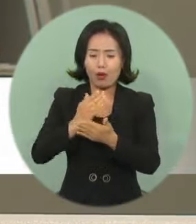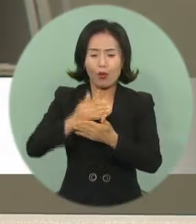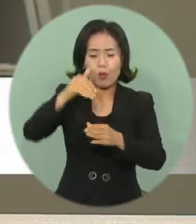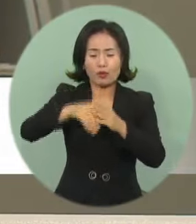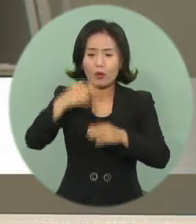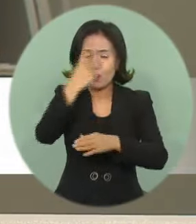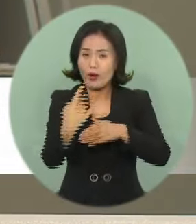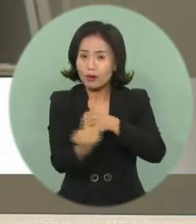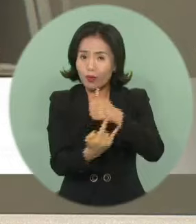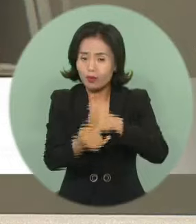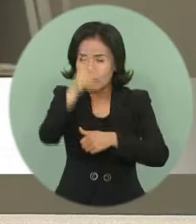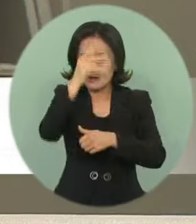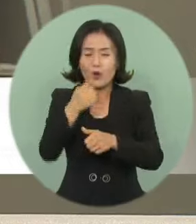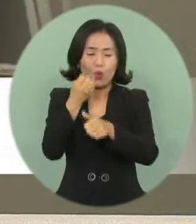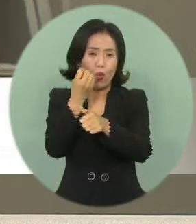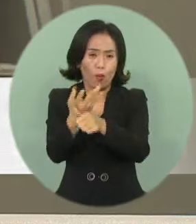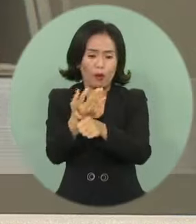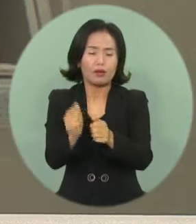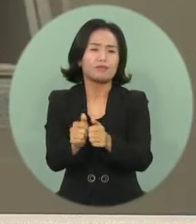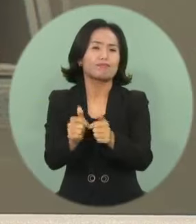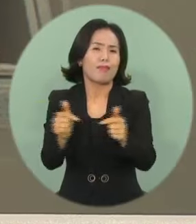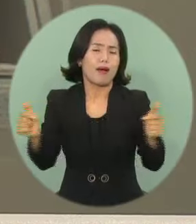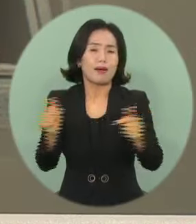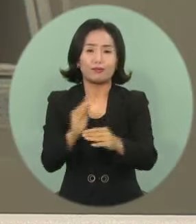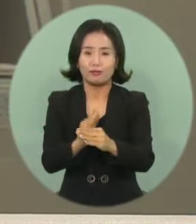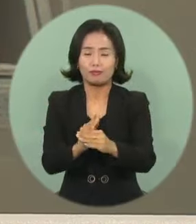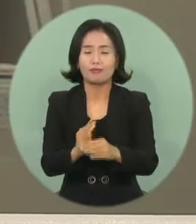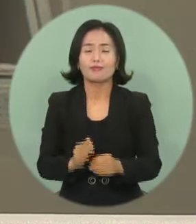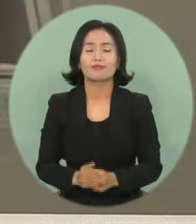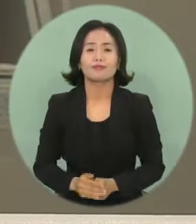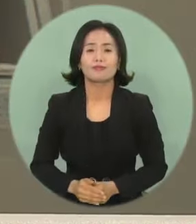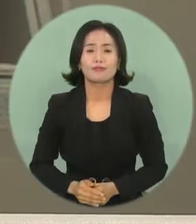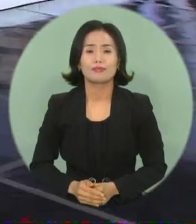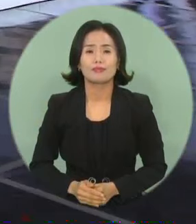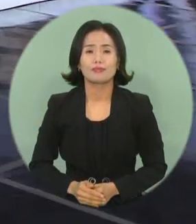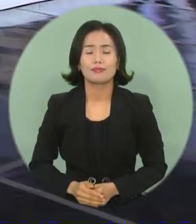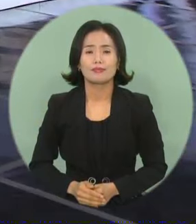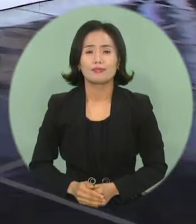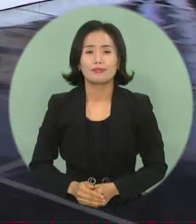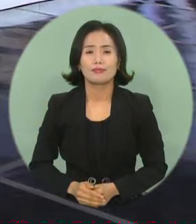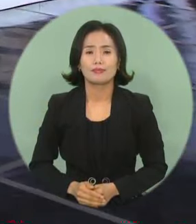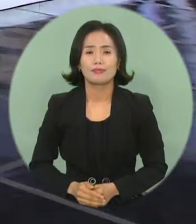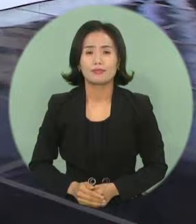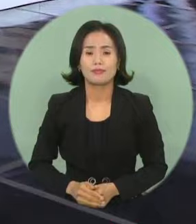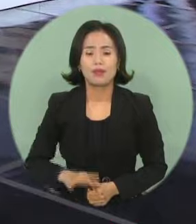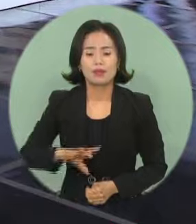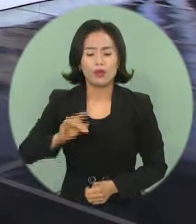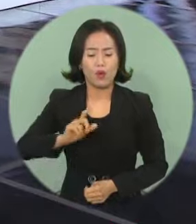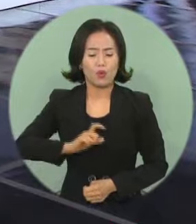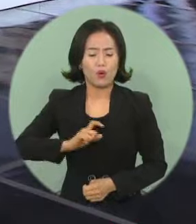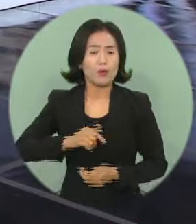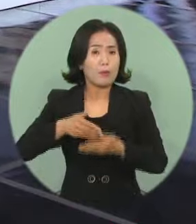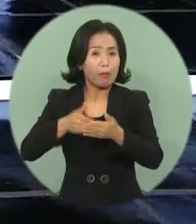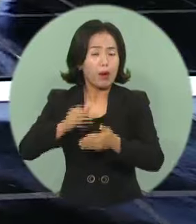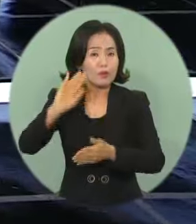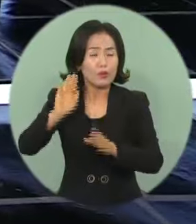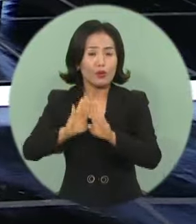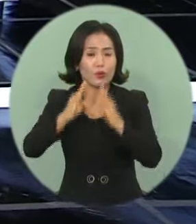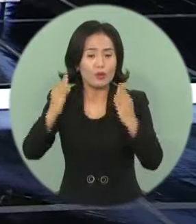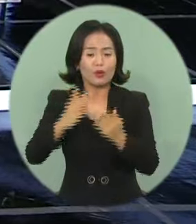선거관리위원회와 경찰 고발로까지 번졌습니다. 유민호 기자입니다. 첫 의혹이 제기된 건 최근